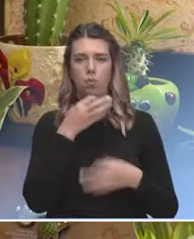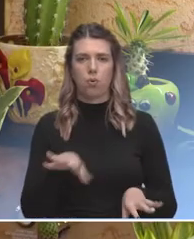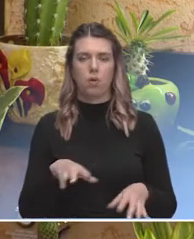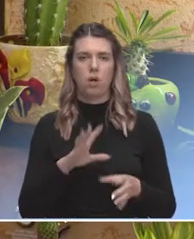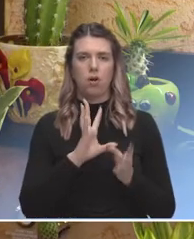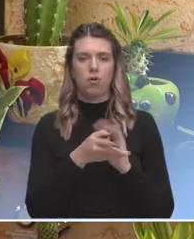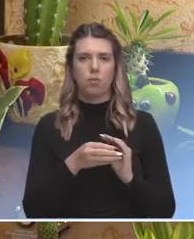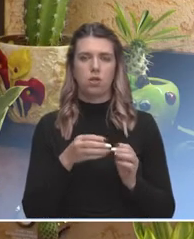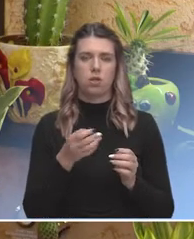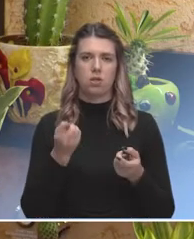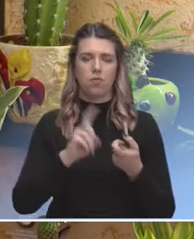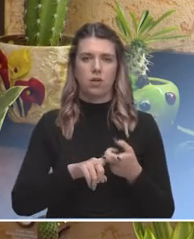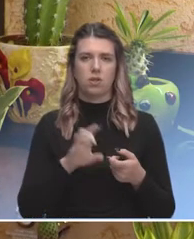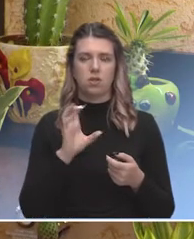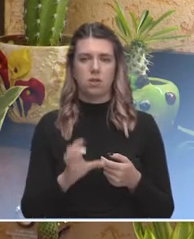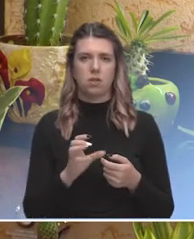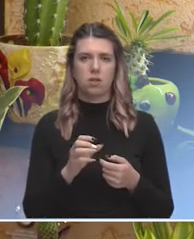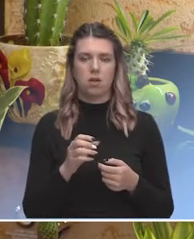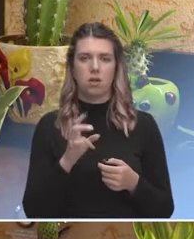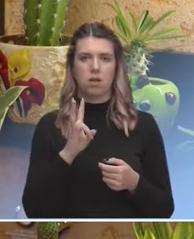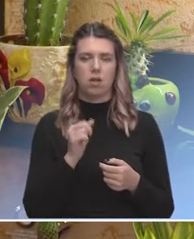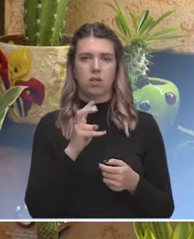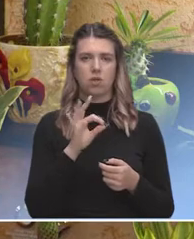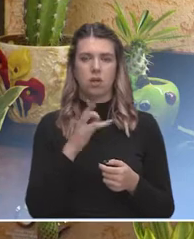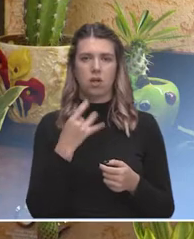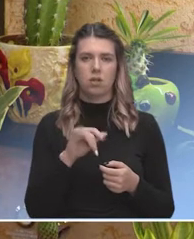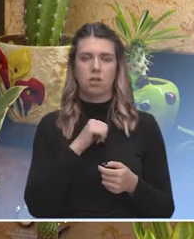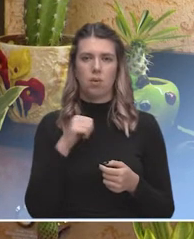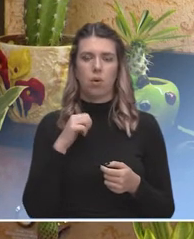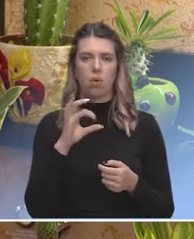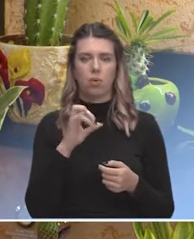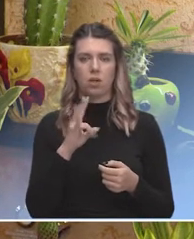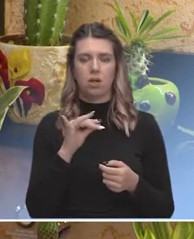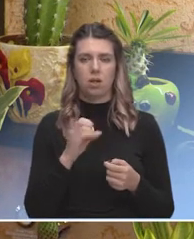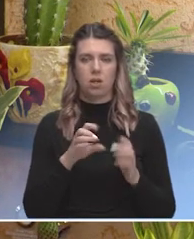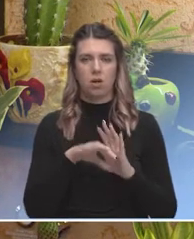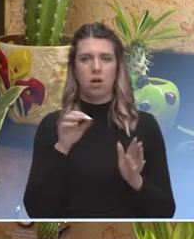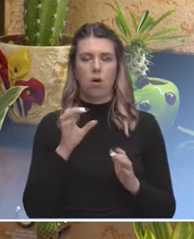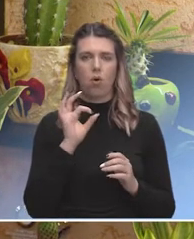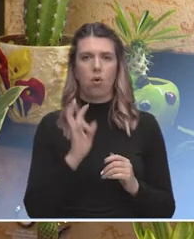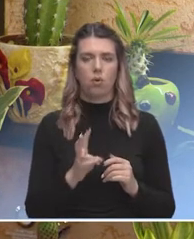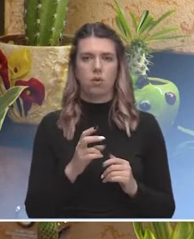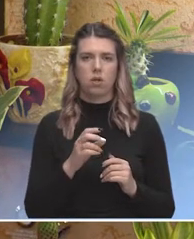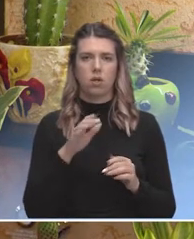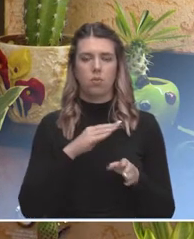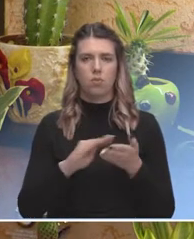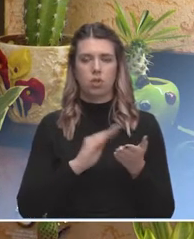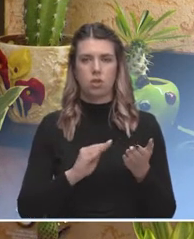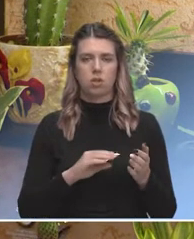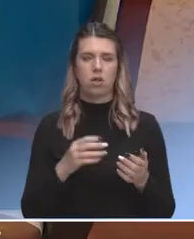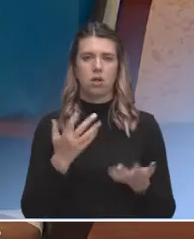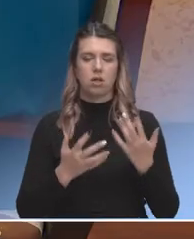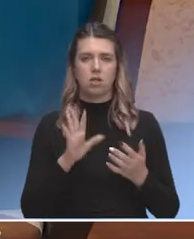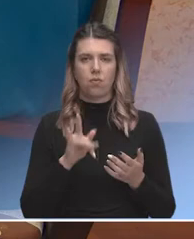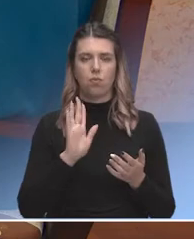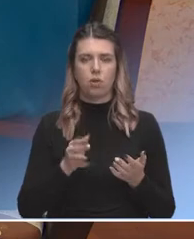угодно? Вообще вопрос, связанный с национальным самоопределением, он заполняется,